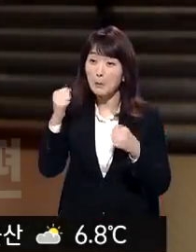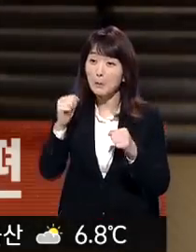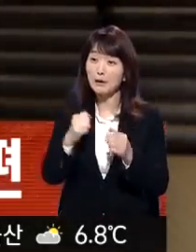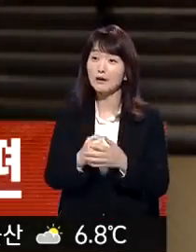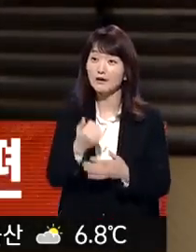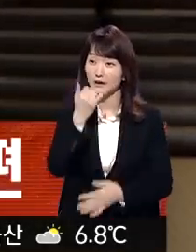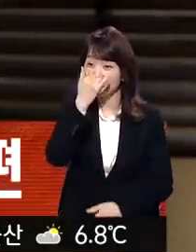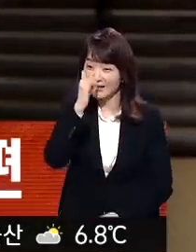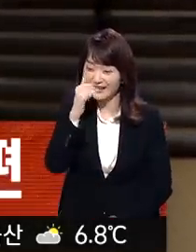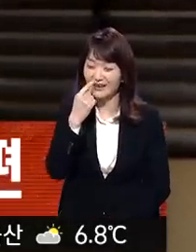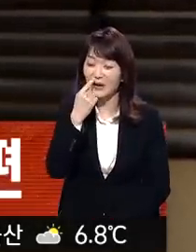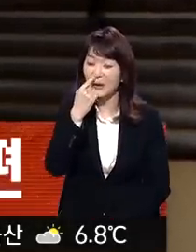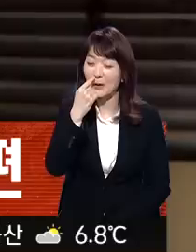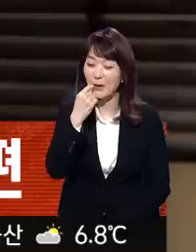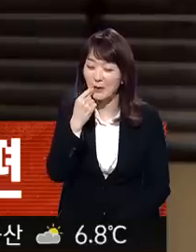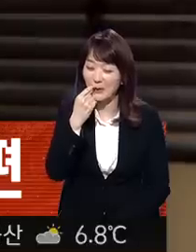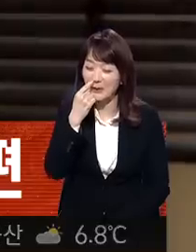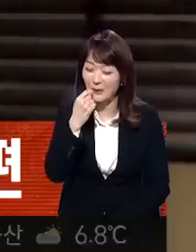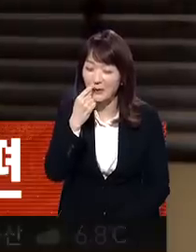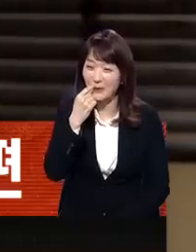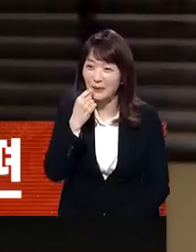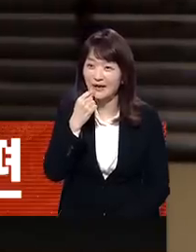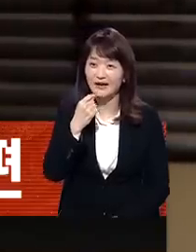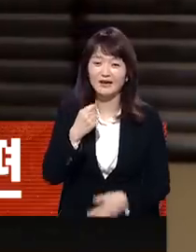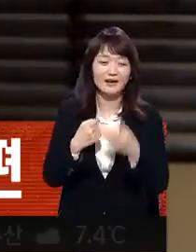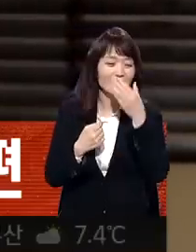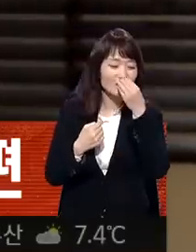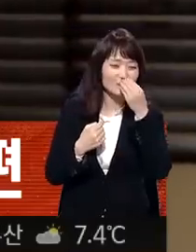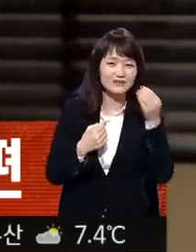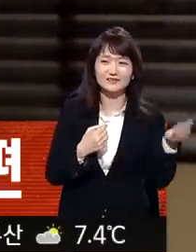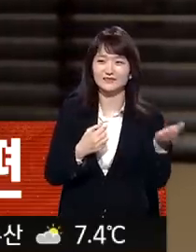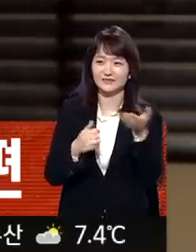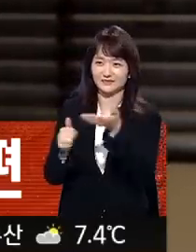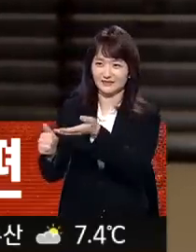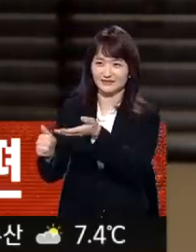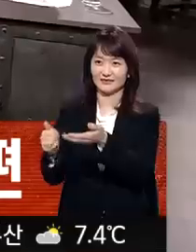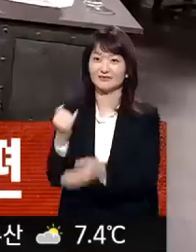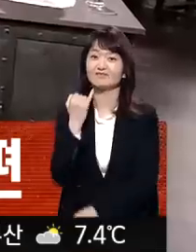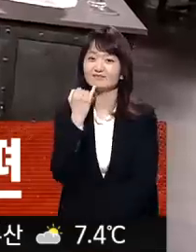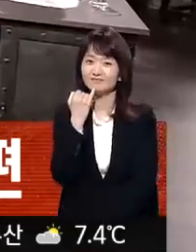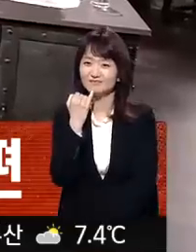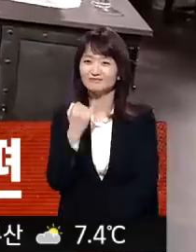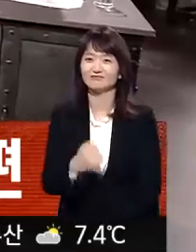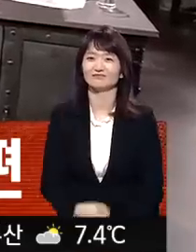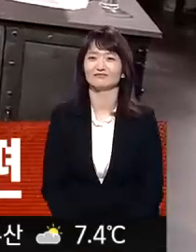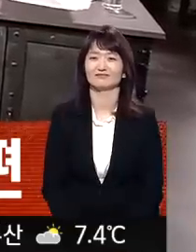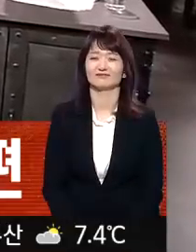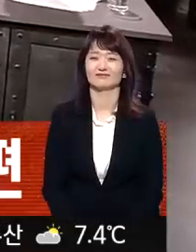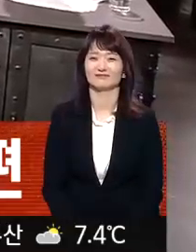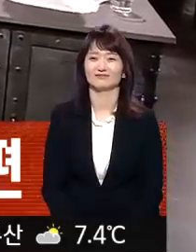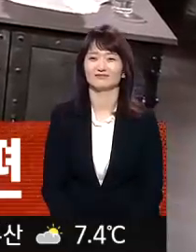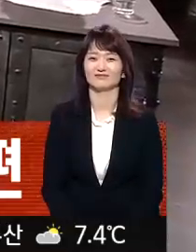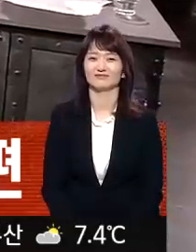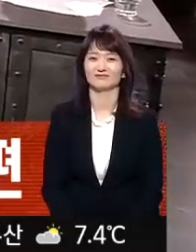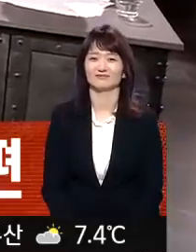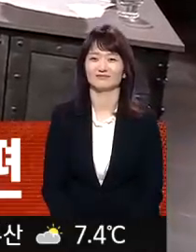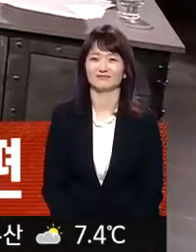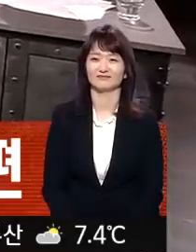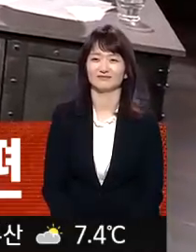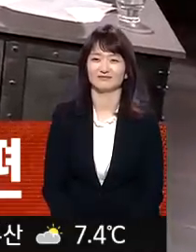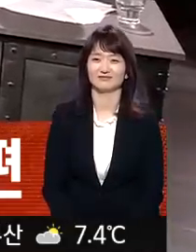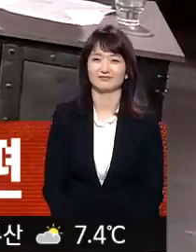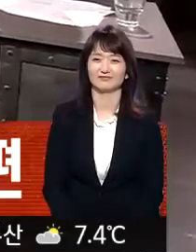코가 좀 나오신 것 같아요. 네. 저 여기 휴지 좀 갖다 주실래요? 아니, 뭐 괜찮은데. 너무 이 휴지 좀 갖다 주세요.